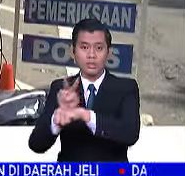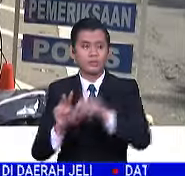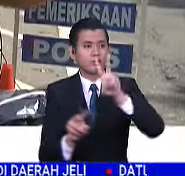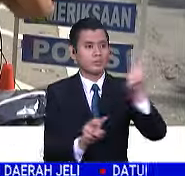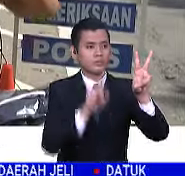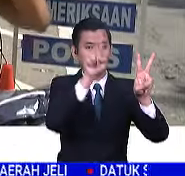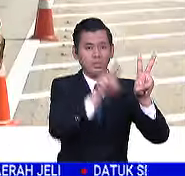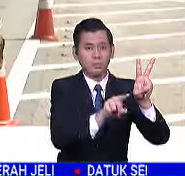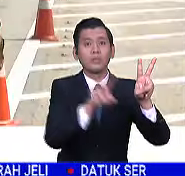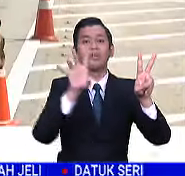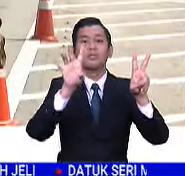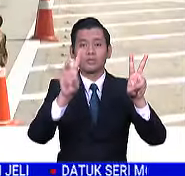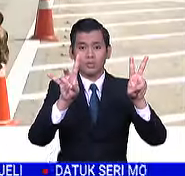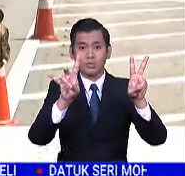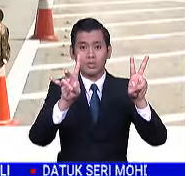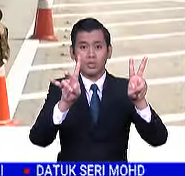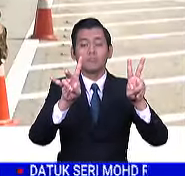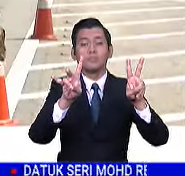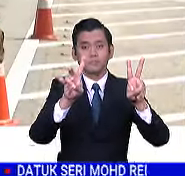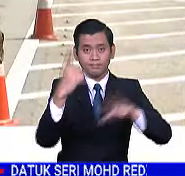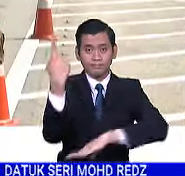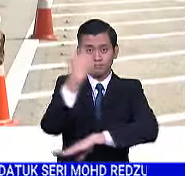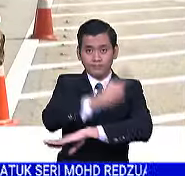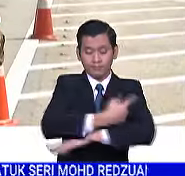2021, iaitu hari raya pertama, mendapati semua